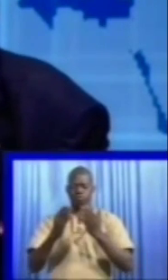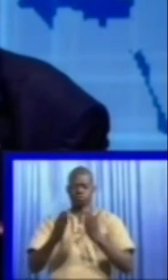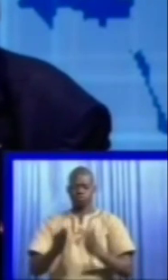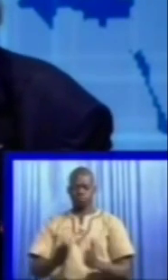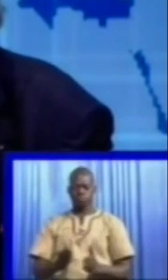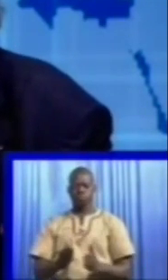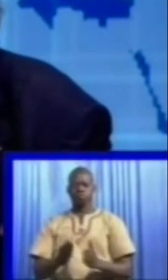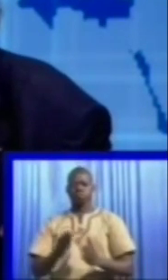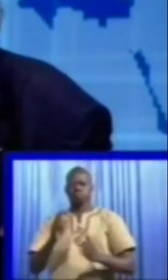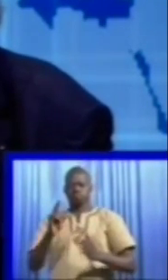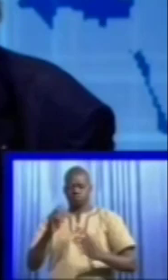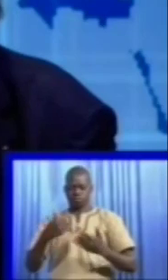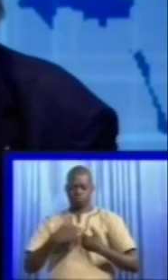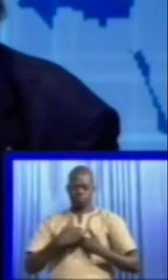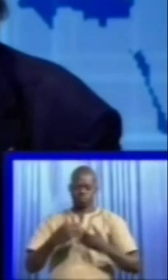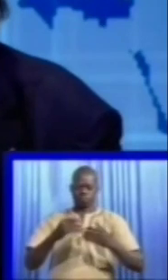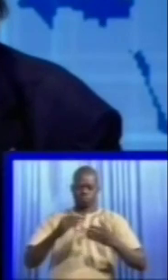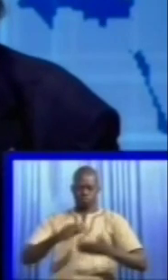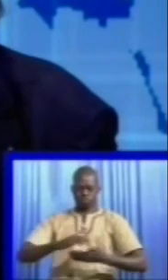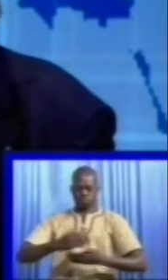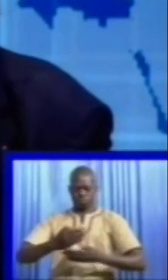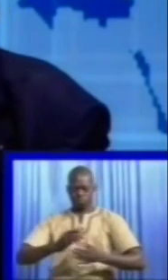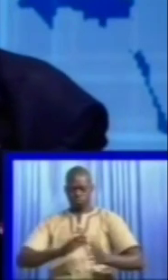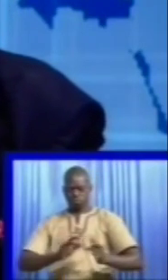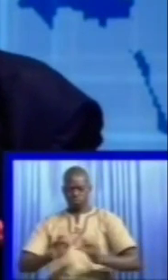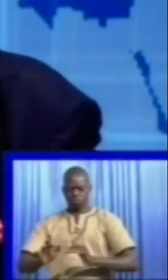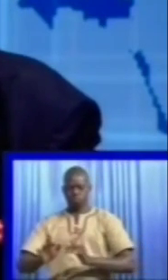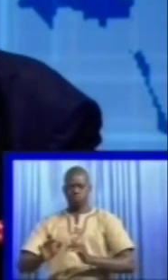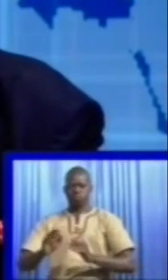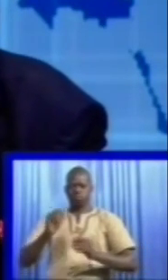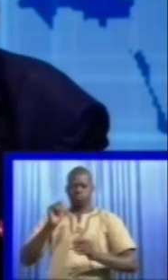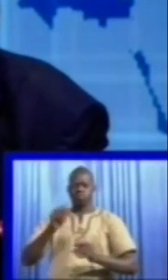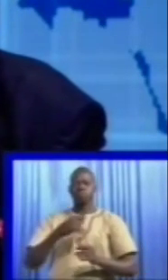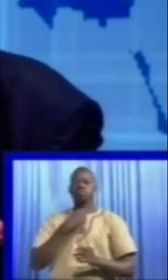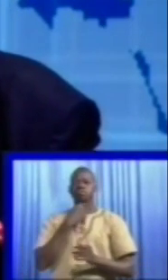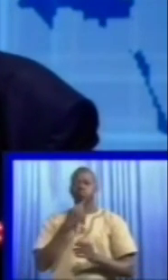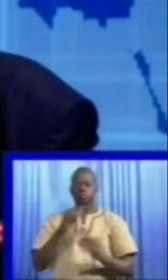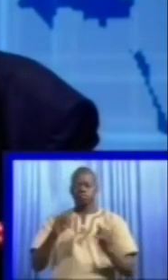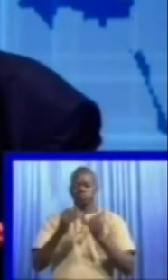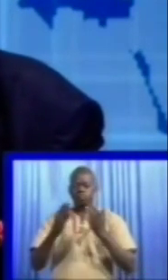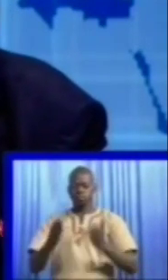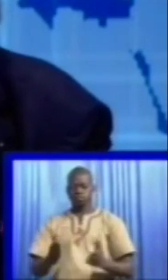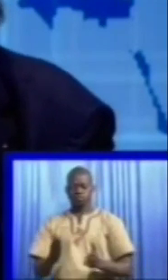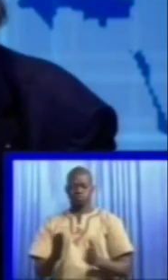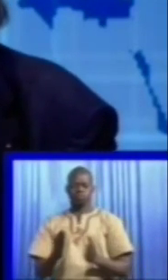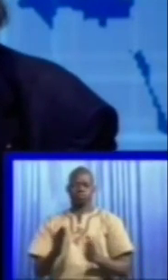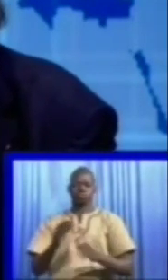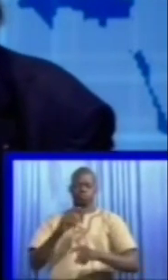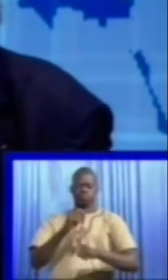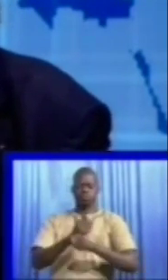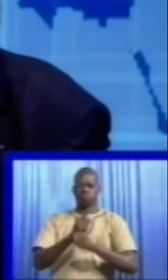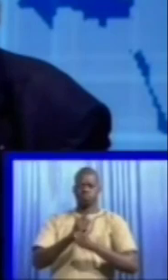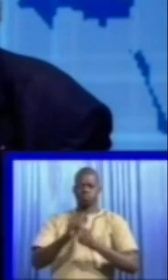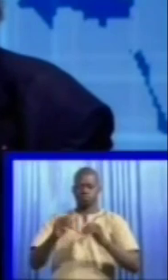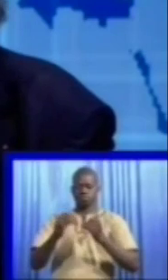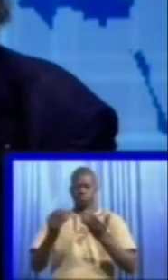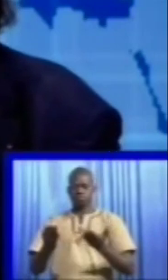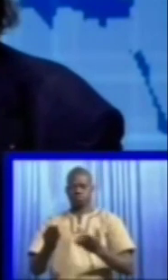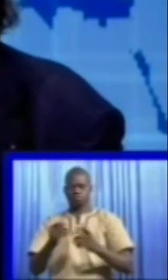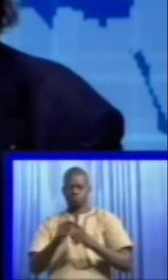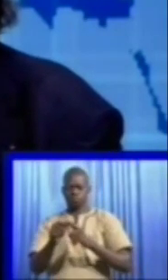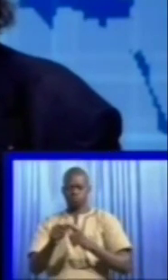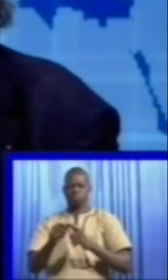que vous ayez un ordinateur, vous pouvez vous intituler journaliste et même agence de presse. Or, le journalisme, c'est un